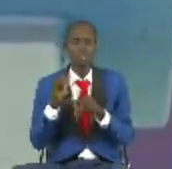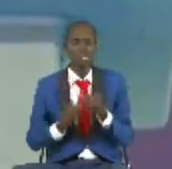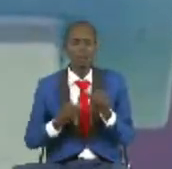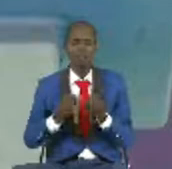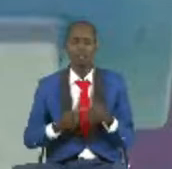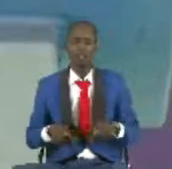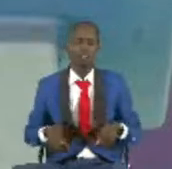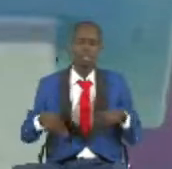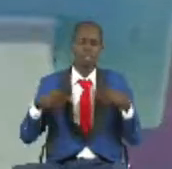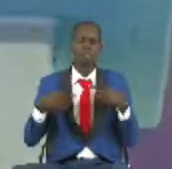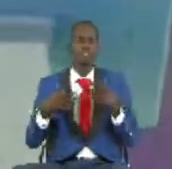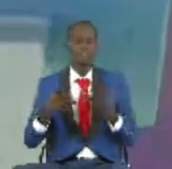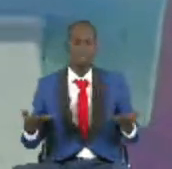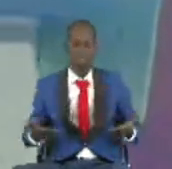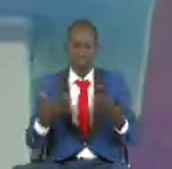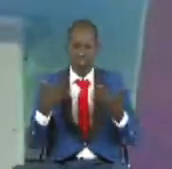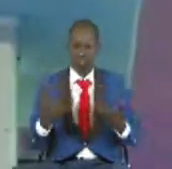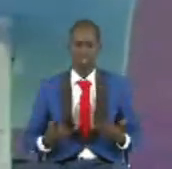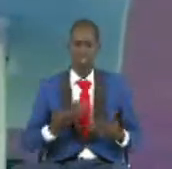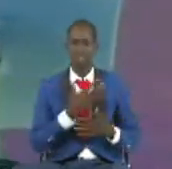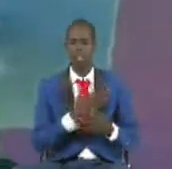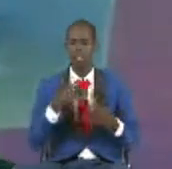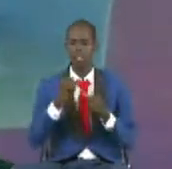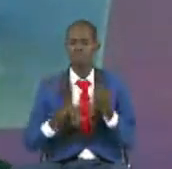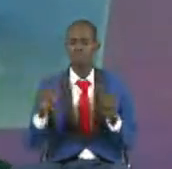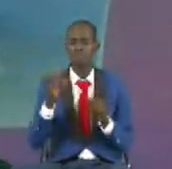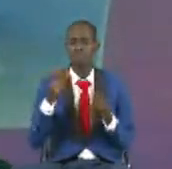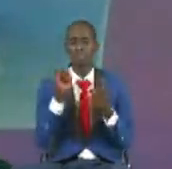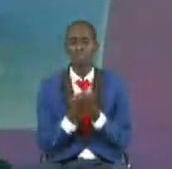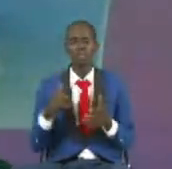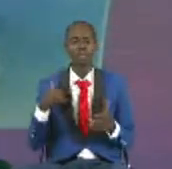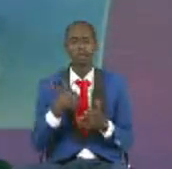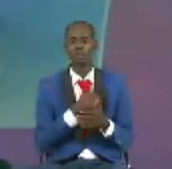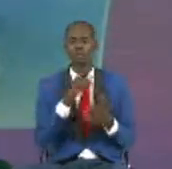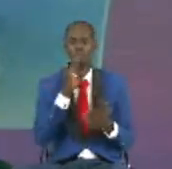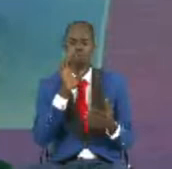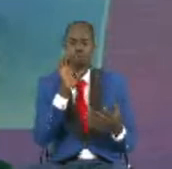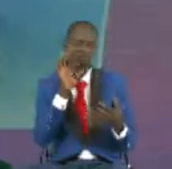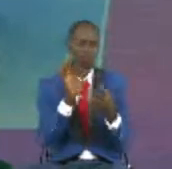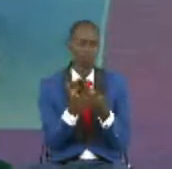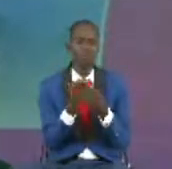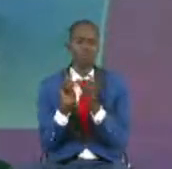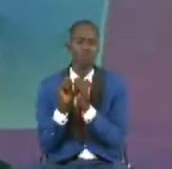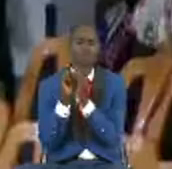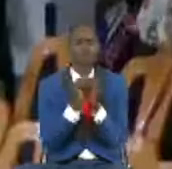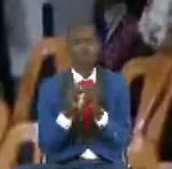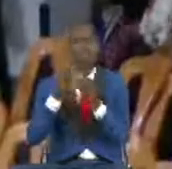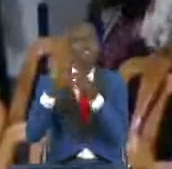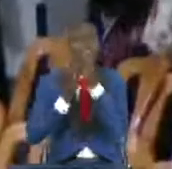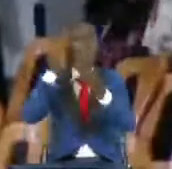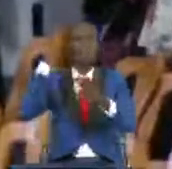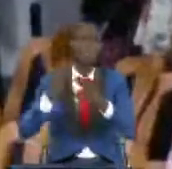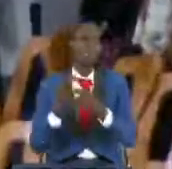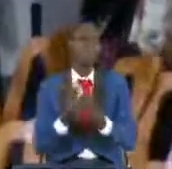dans toutes les vies ici et partout qui sont connectées au nom de